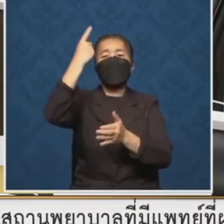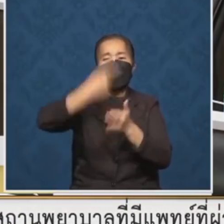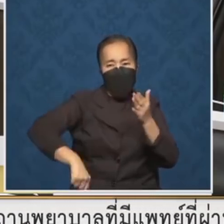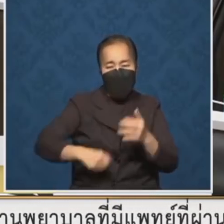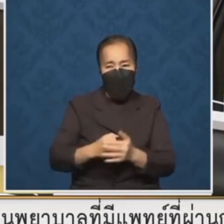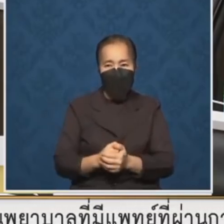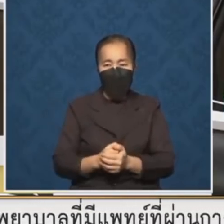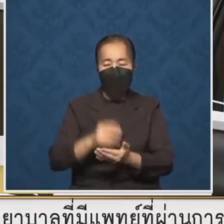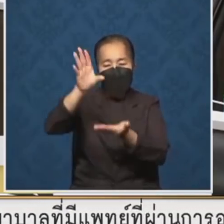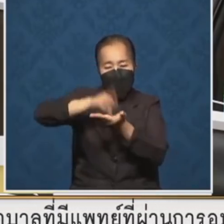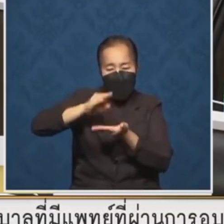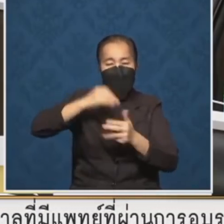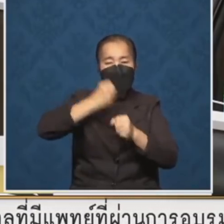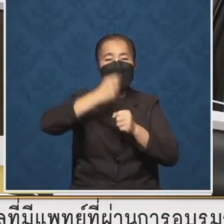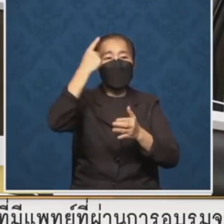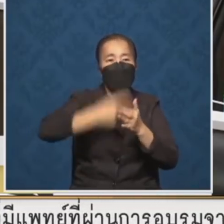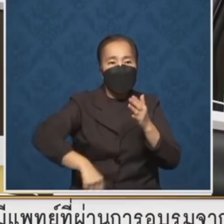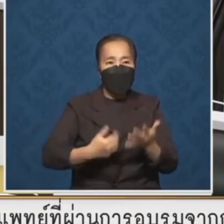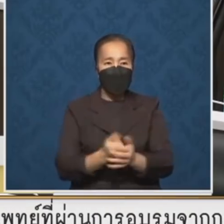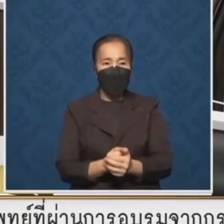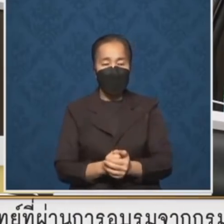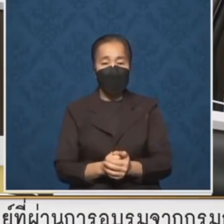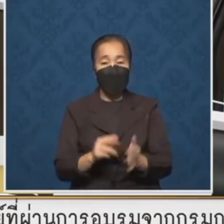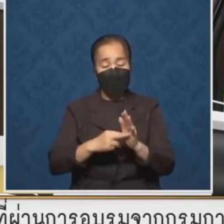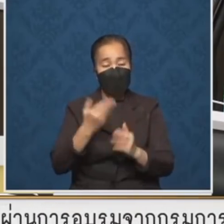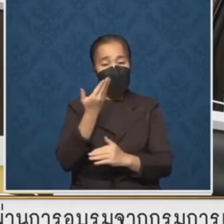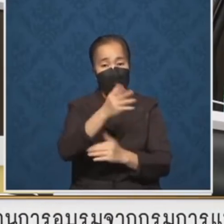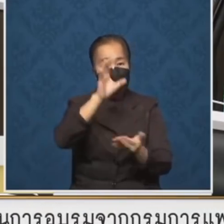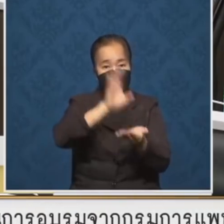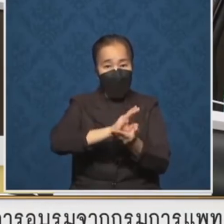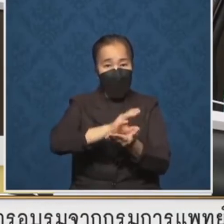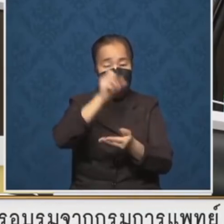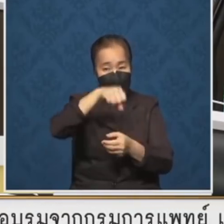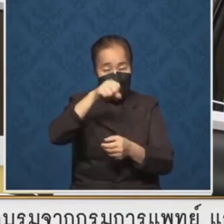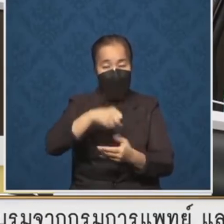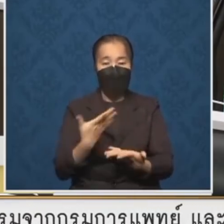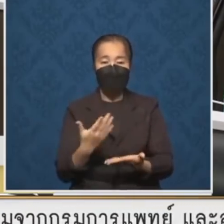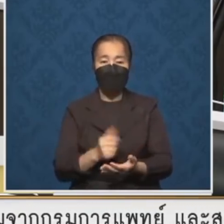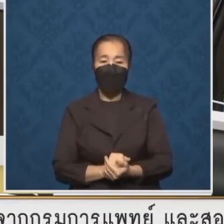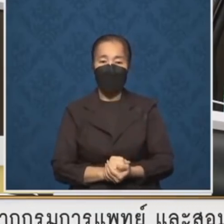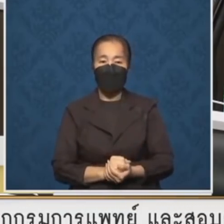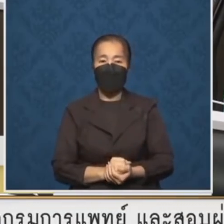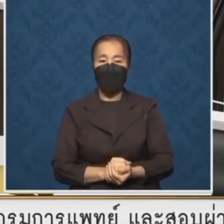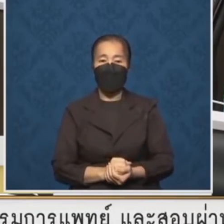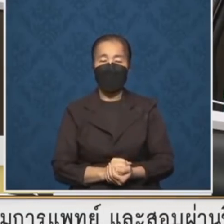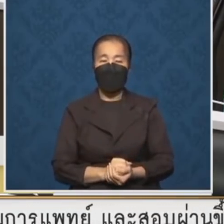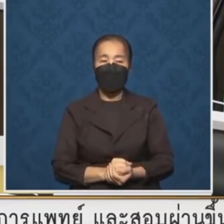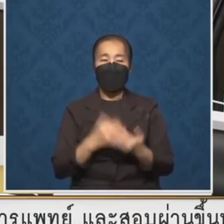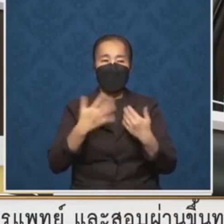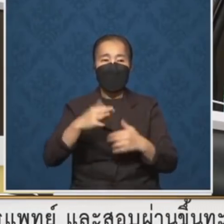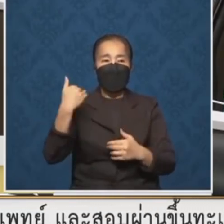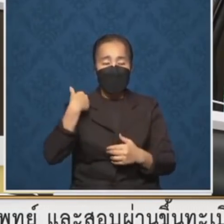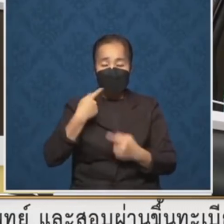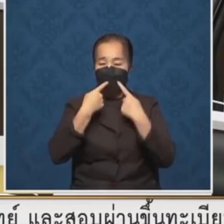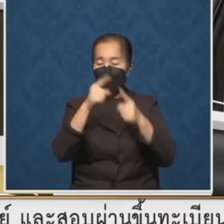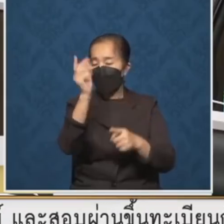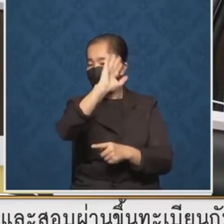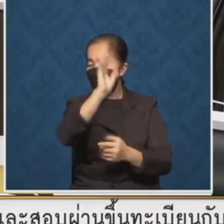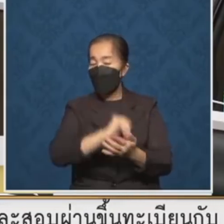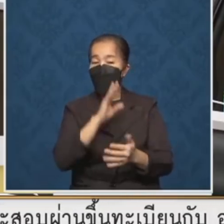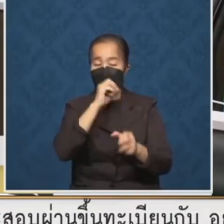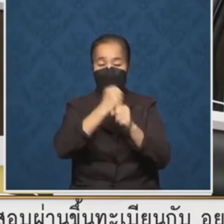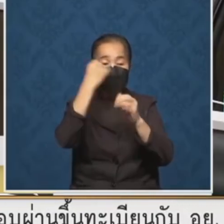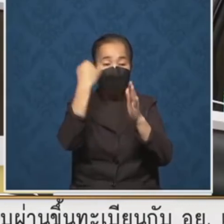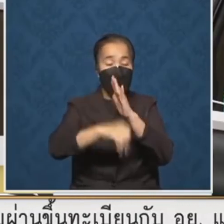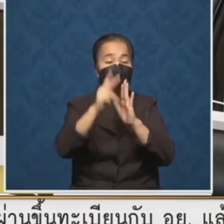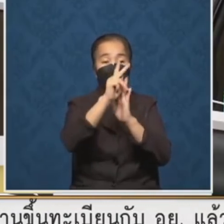ราะห์ครับใช่กอรมน.ที่ของบ Big Data ไปหรือเปล่าครับแล้วไม่ต้องลุกขึ้นมาตอบว่าถ้าไม่ทำผิดกฎหมายก็ไ